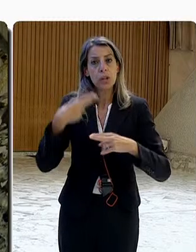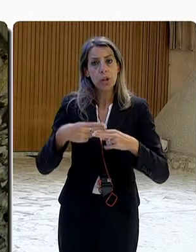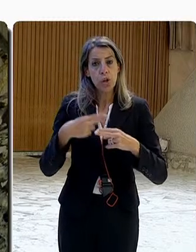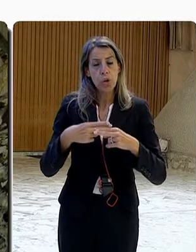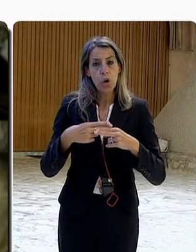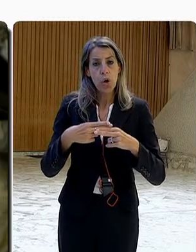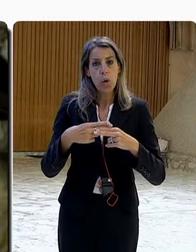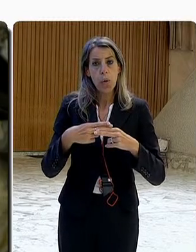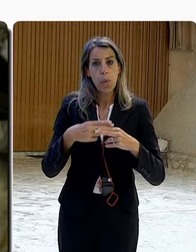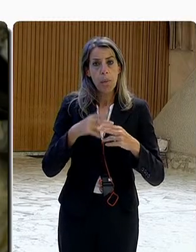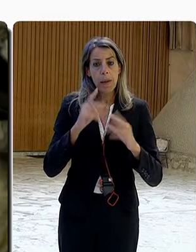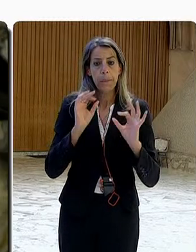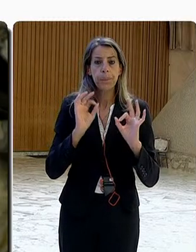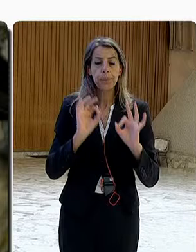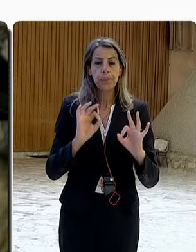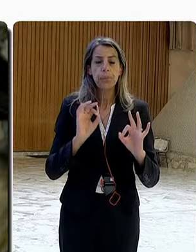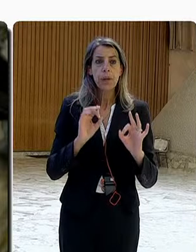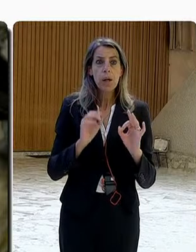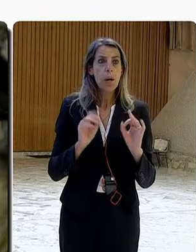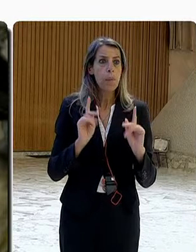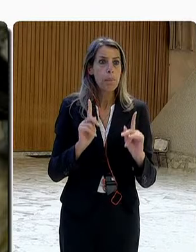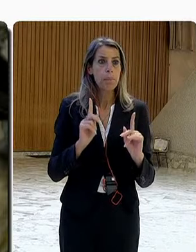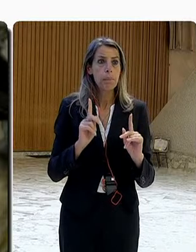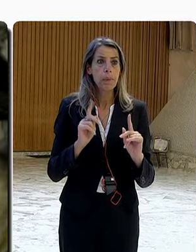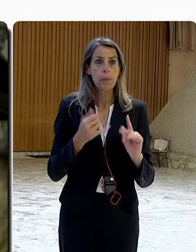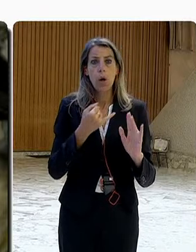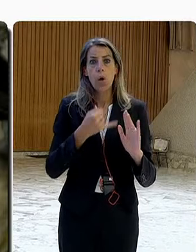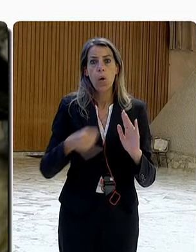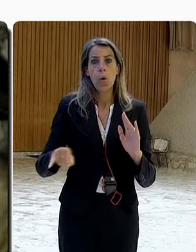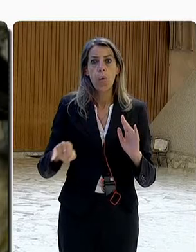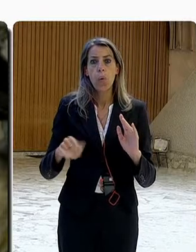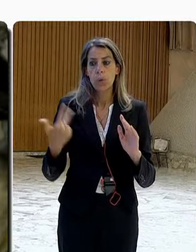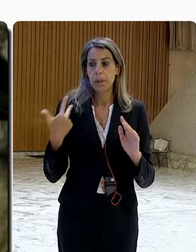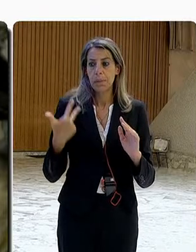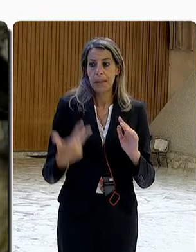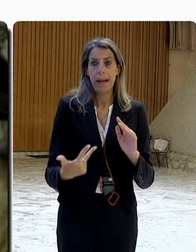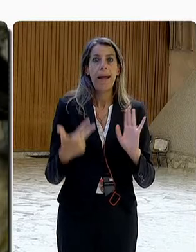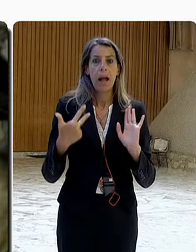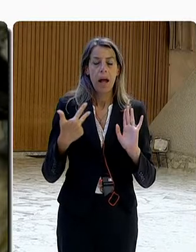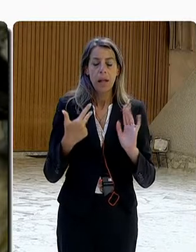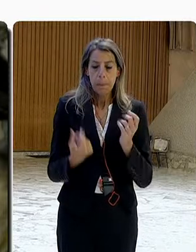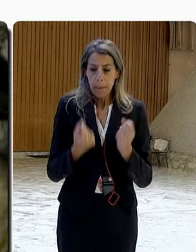in base a ciò che è emerso in questi ultimi 3 anni